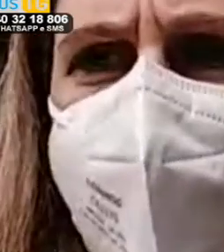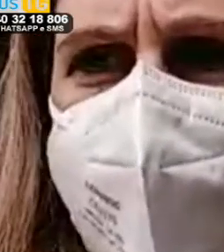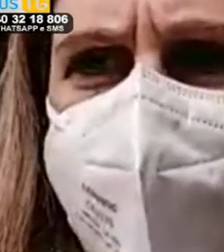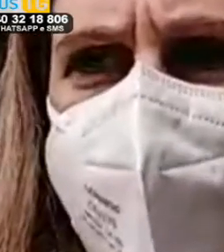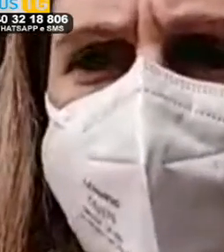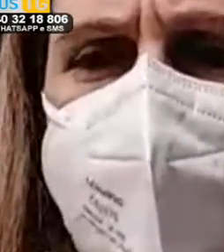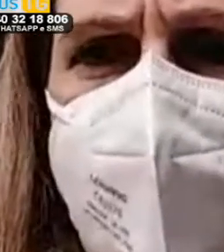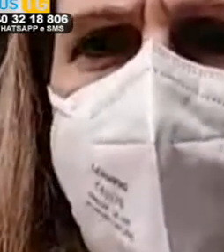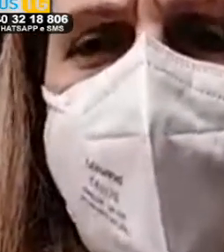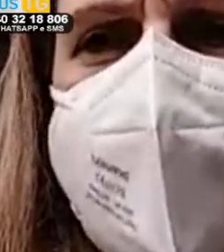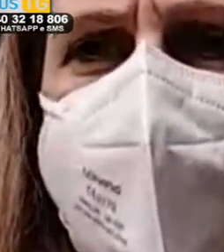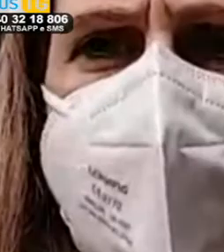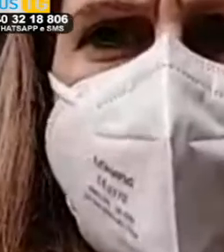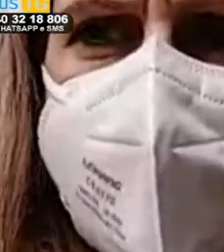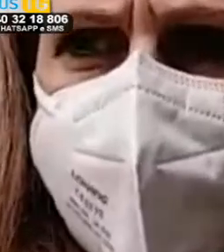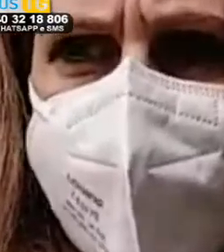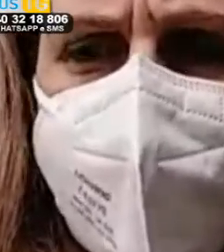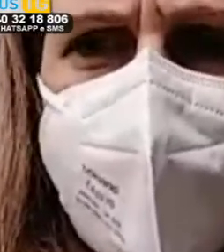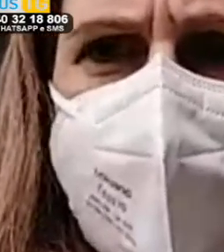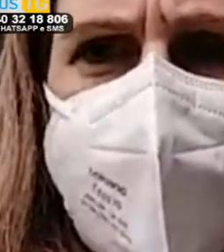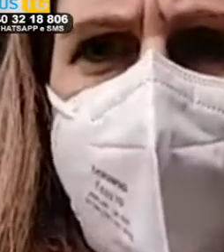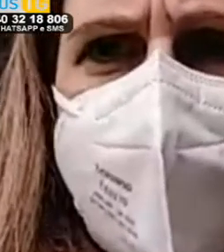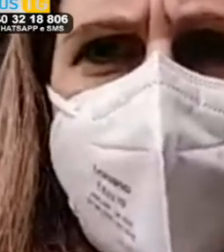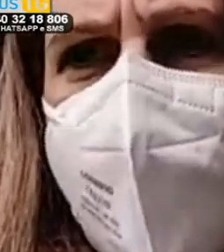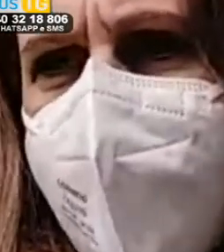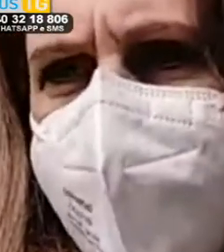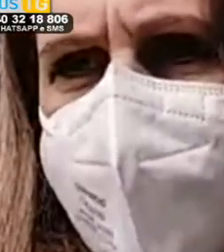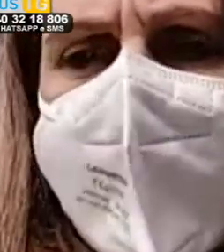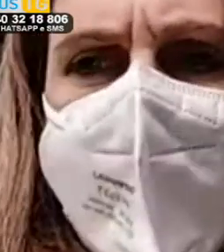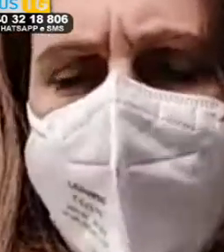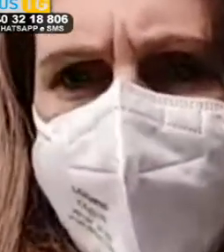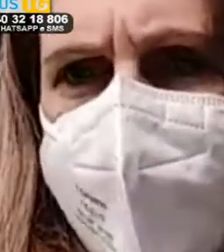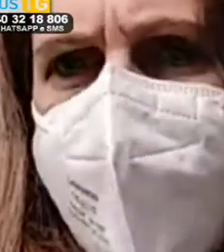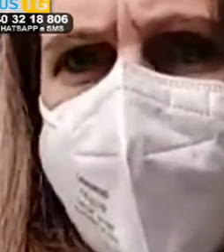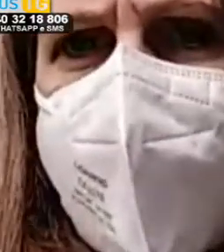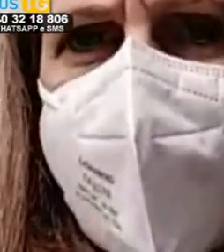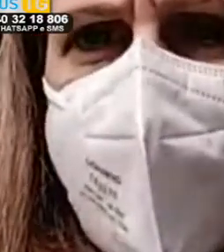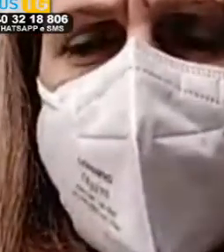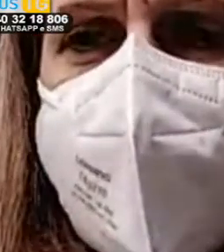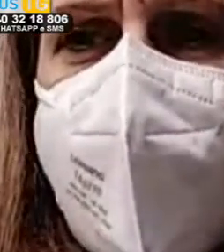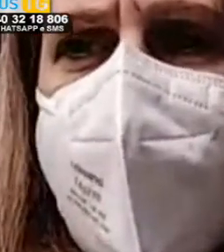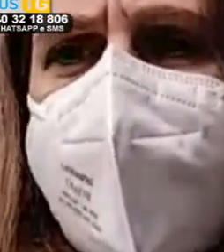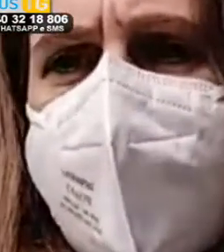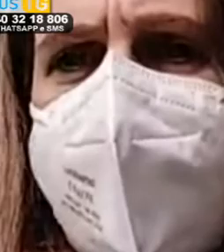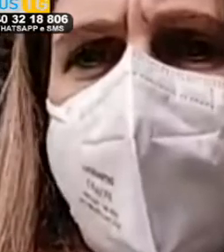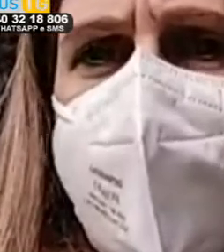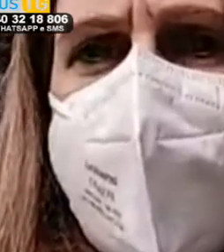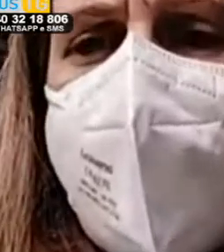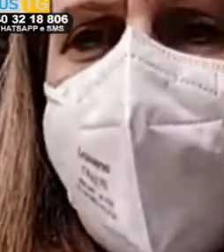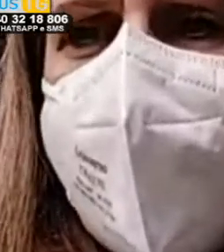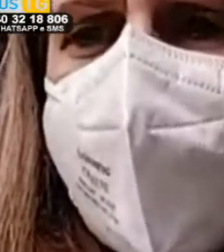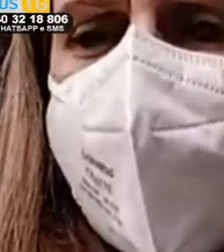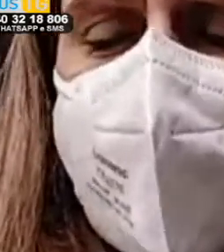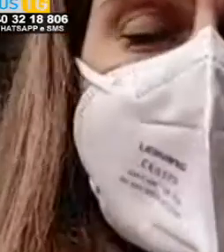dal governatore Zaia proprio per portare le istanze. Si chiedono le riaperture, ovviamente sempre seguendo le norme di sicurezza, e si spera